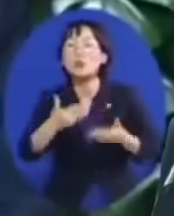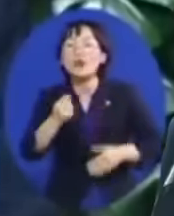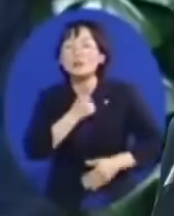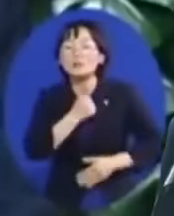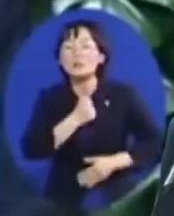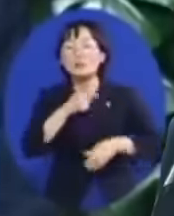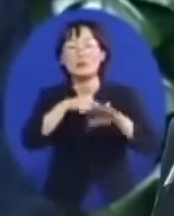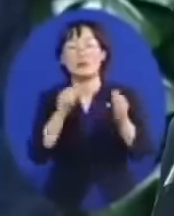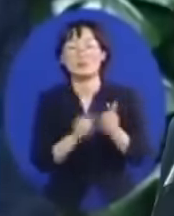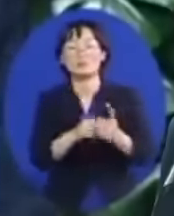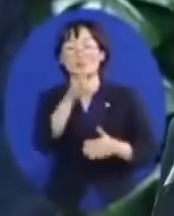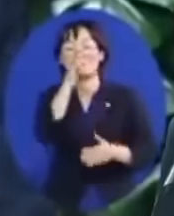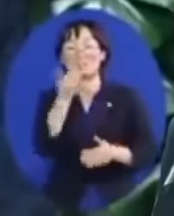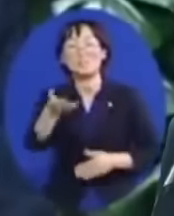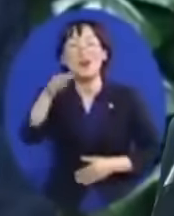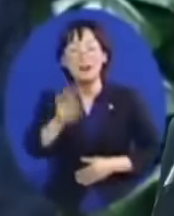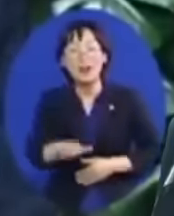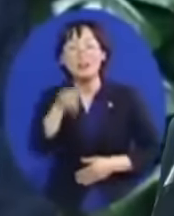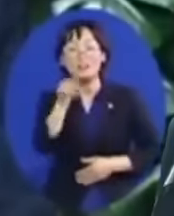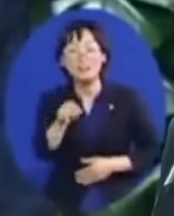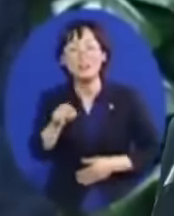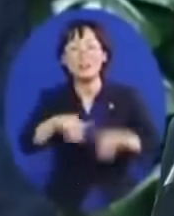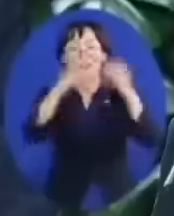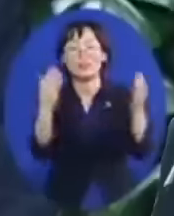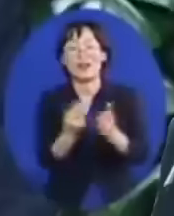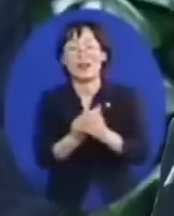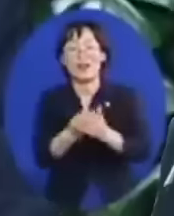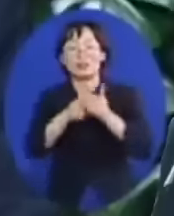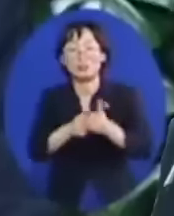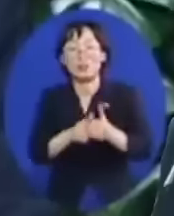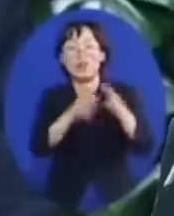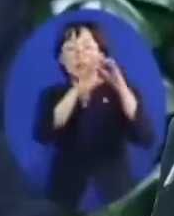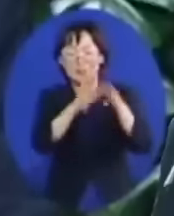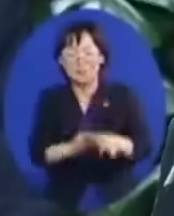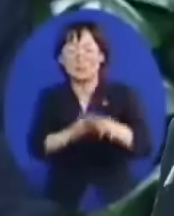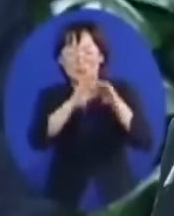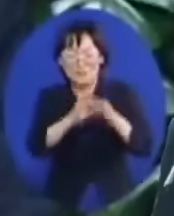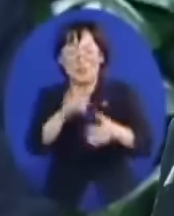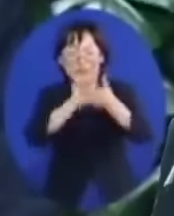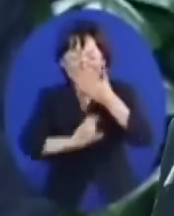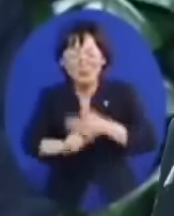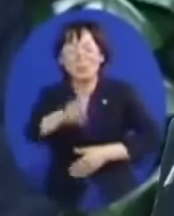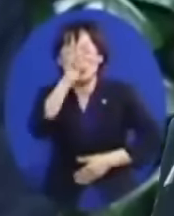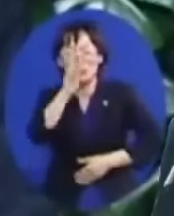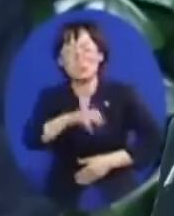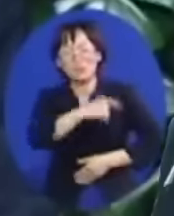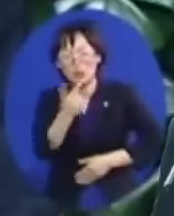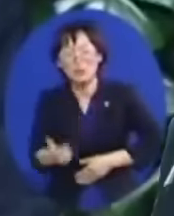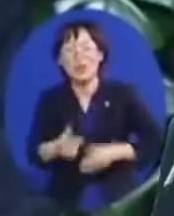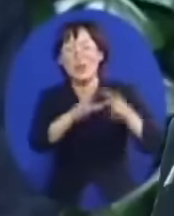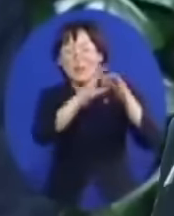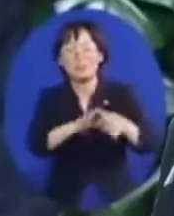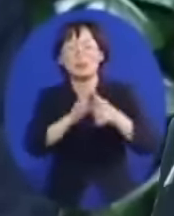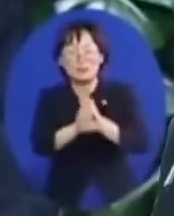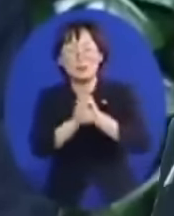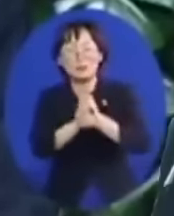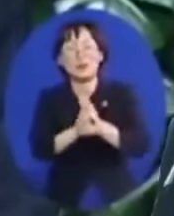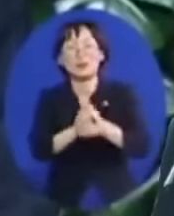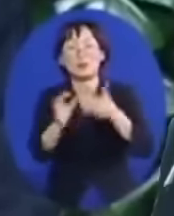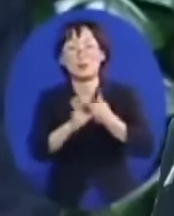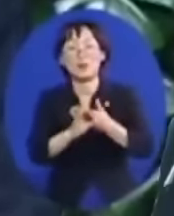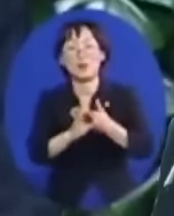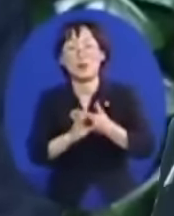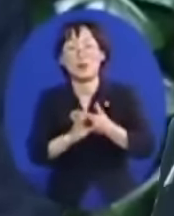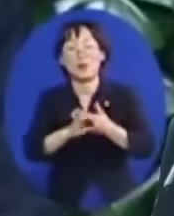마음이 생겨요. 그러나 그것을 다 극복하고 계속 아침에도 점심때도 저녁때도 기도를 하다 보면